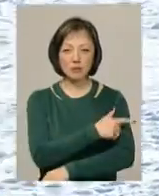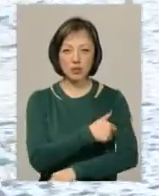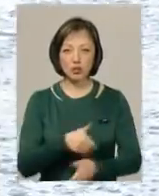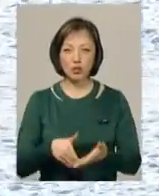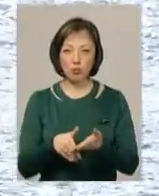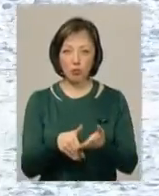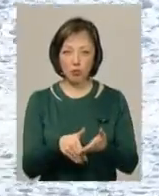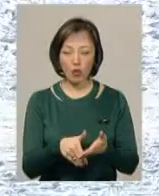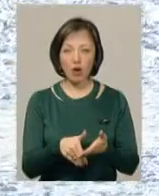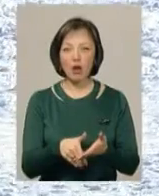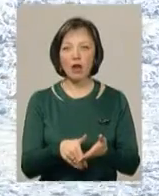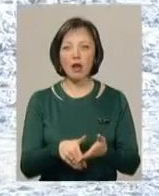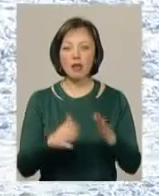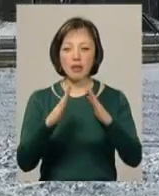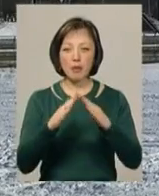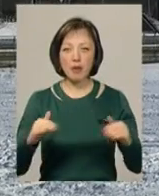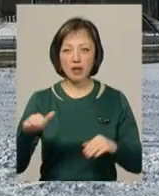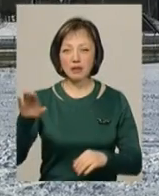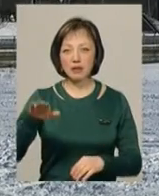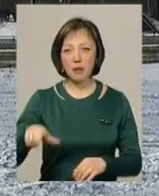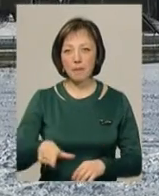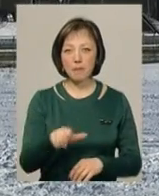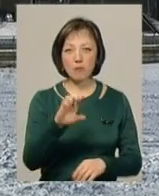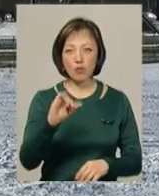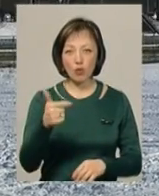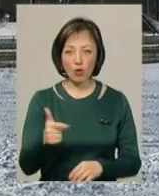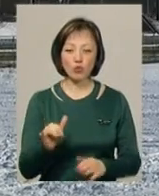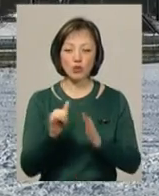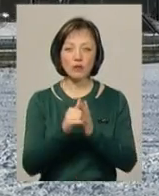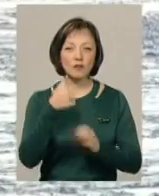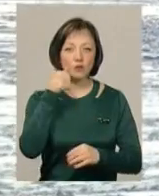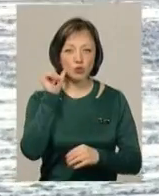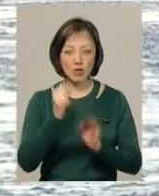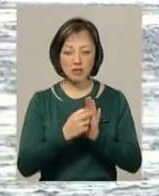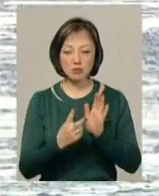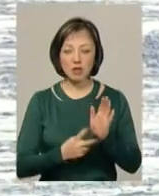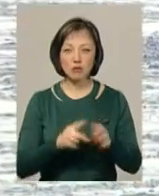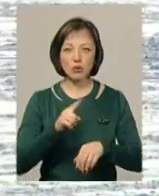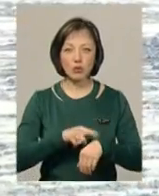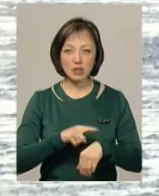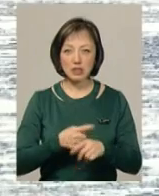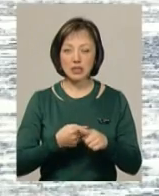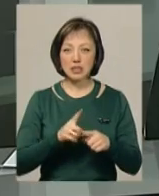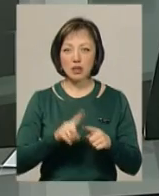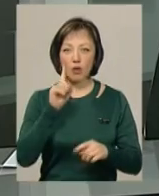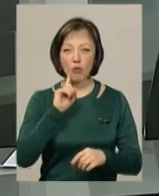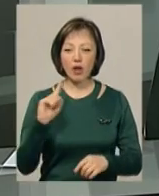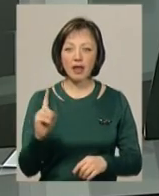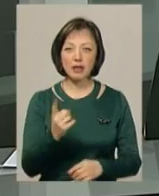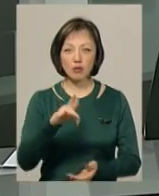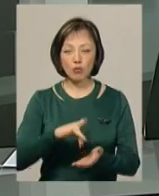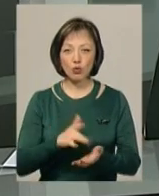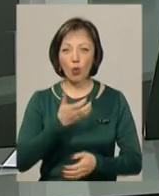допомога. Нагадаю, намет на березі Південного Бугу рятувальники встановили вчора близько 17-ї години. Це поки єдиний мобільний